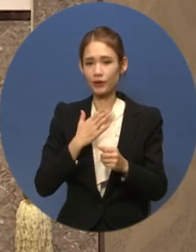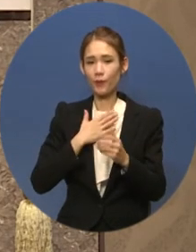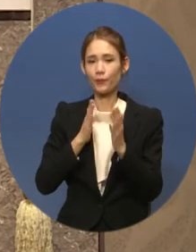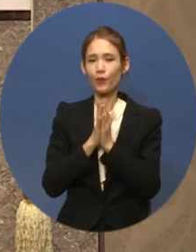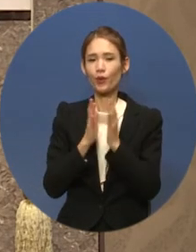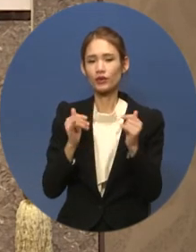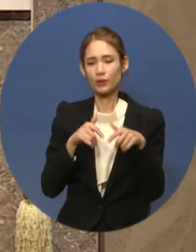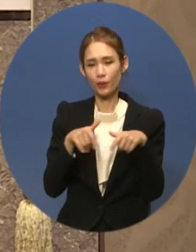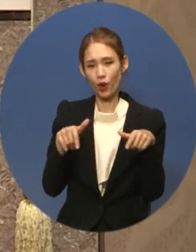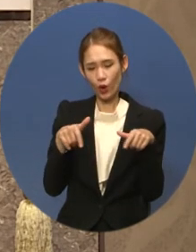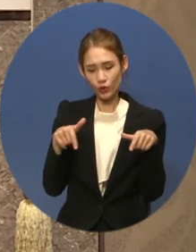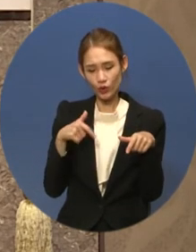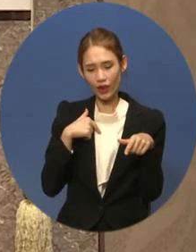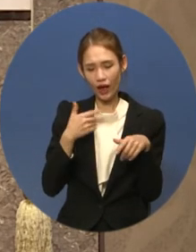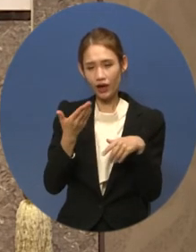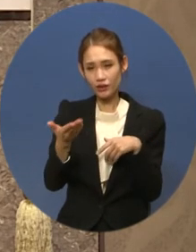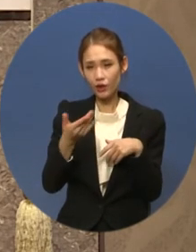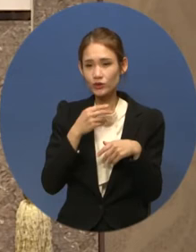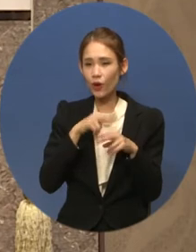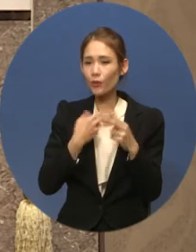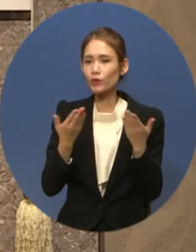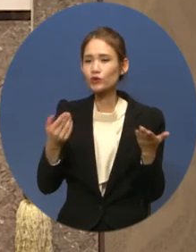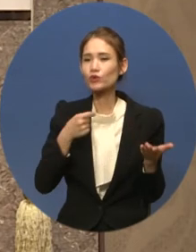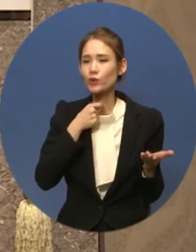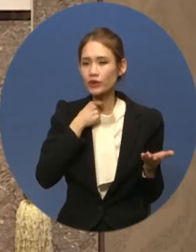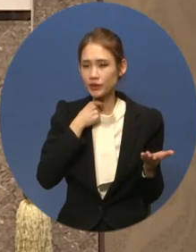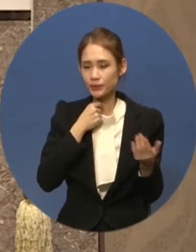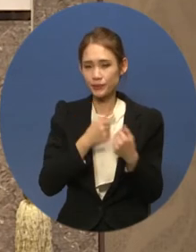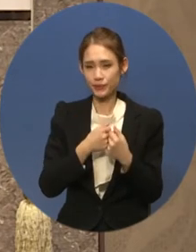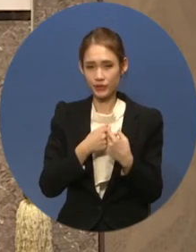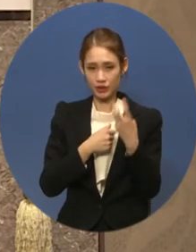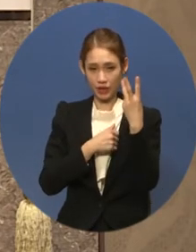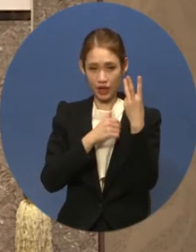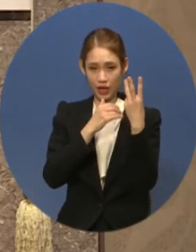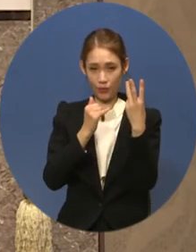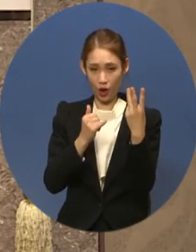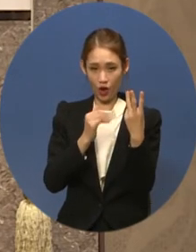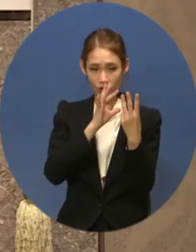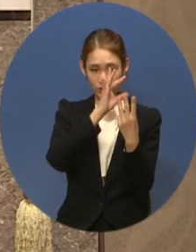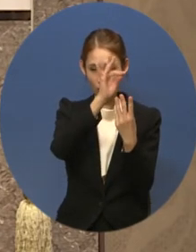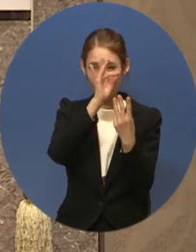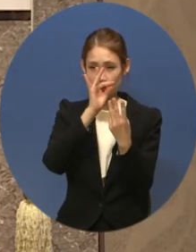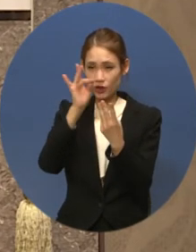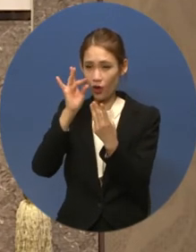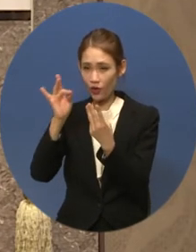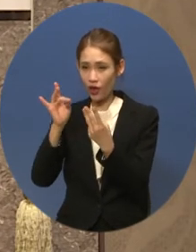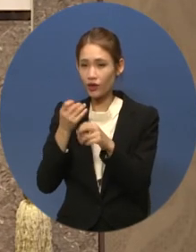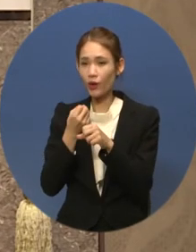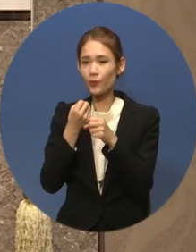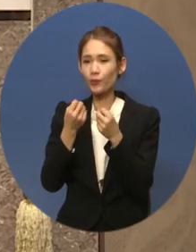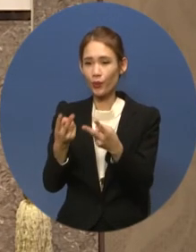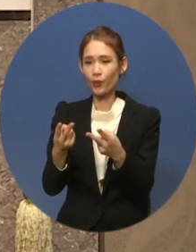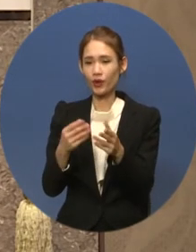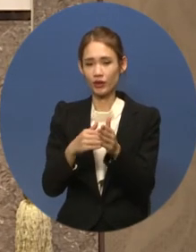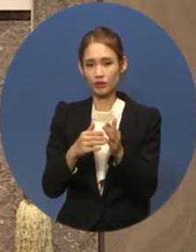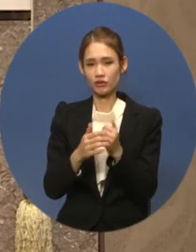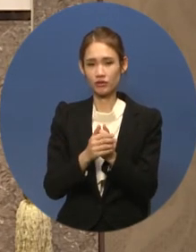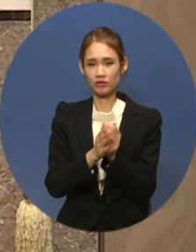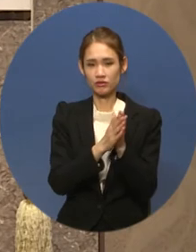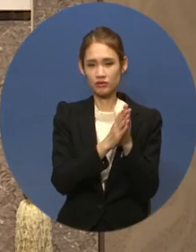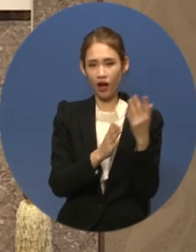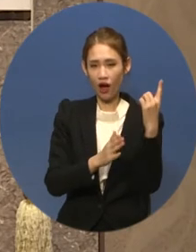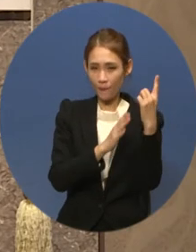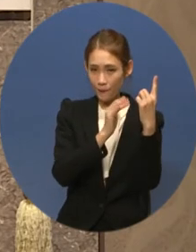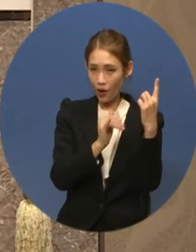평소에 선물을 주고 싶었던 분들에게 3분씩 을 선정해서 보내게 되는데요 이게 시작을 한 사람이 하지만 세